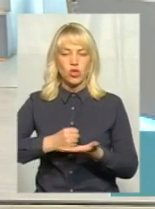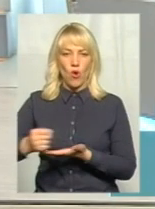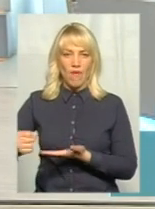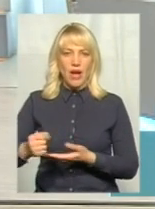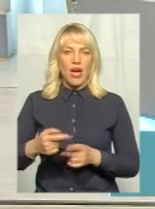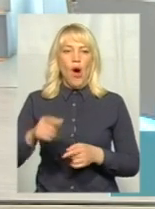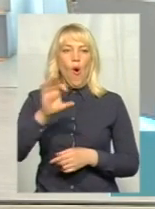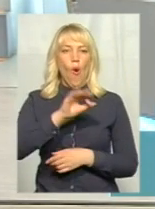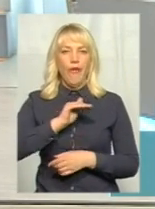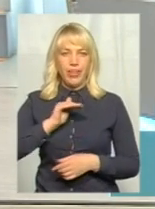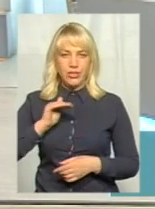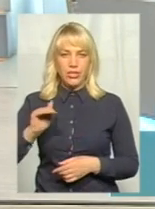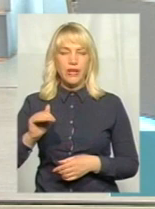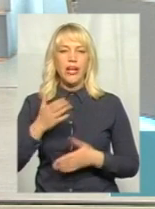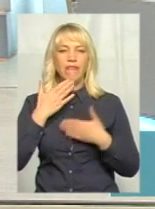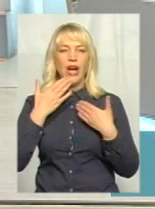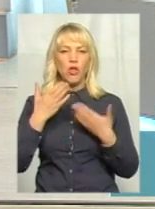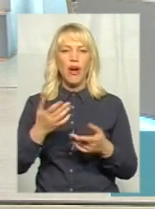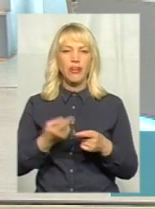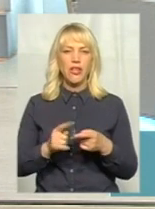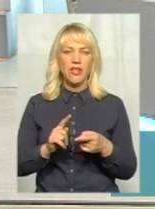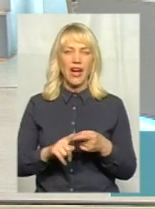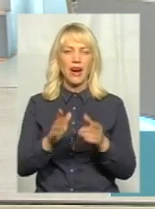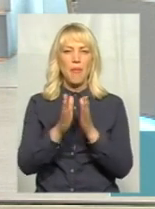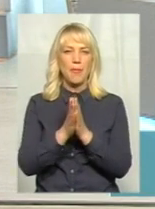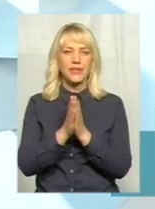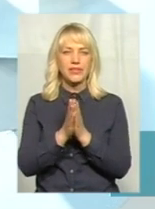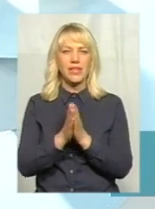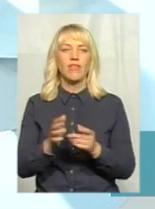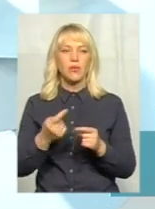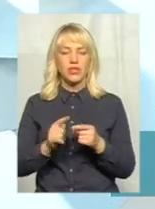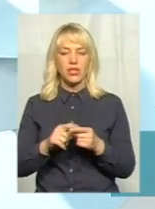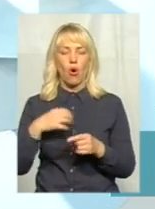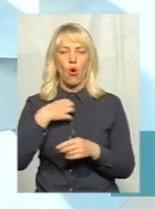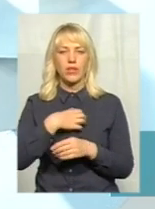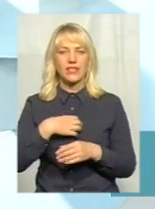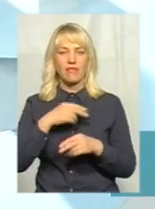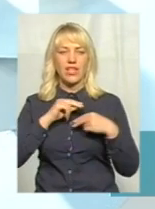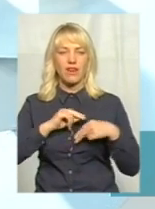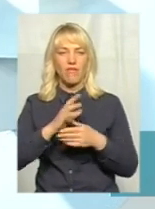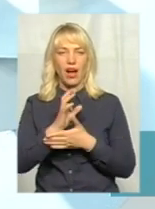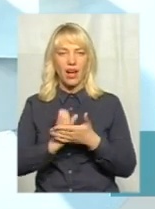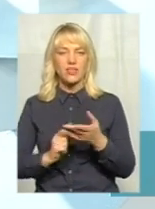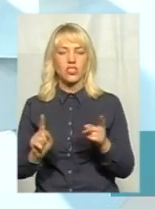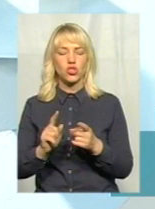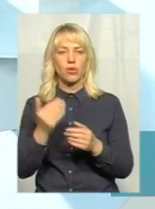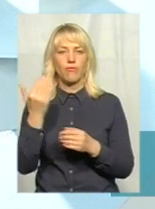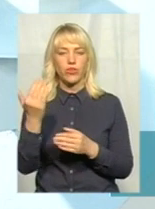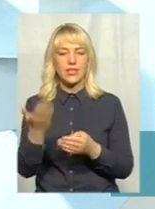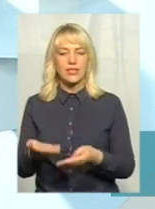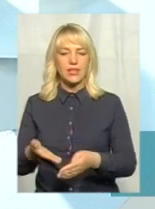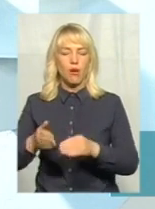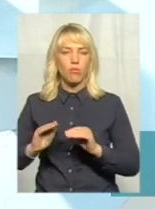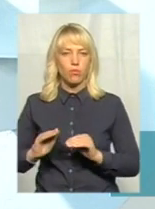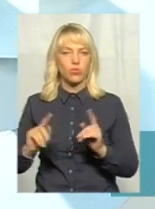так. Звернувшись до них, попросив якби по тих самих основних вакансіях, щоб вони запропонували, чи є,